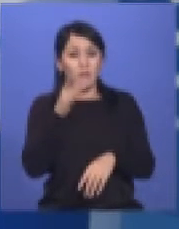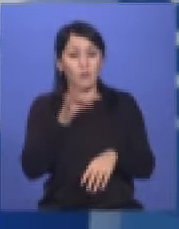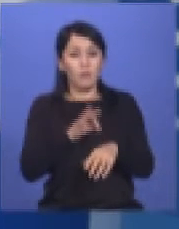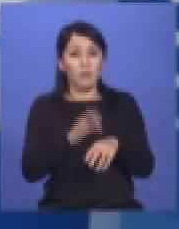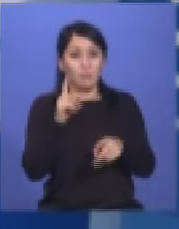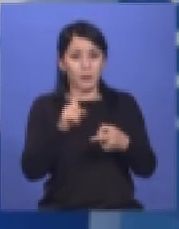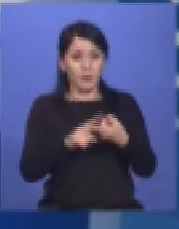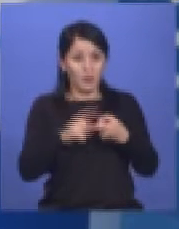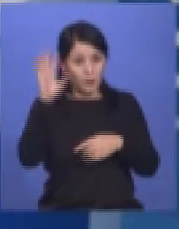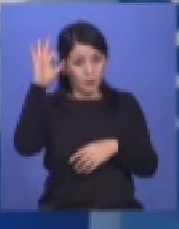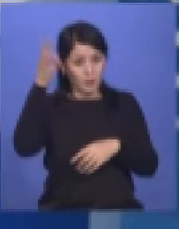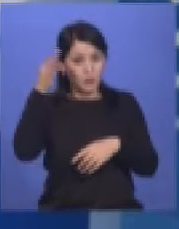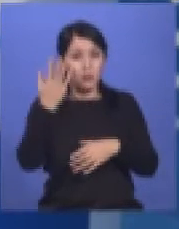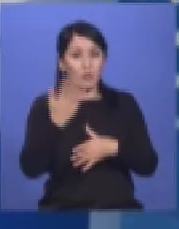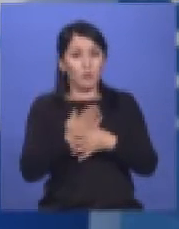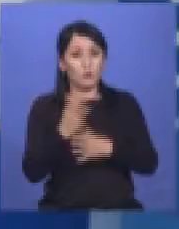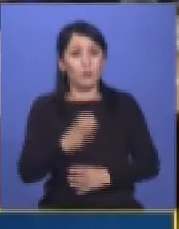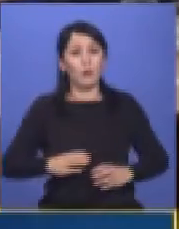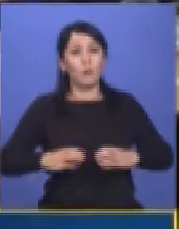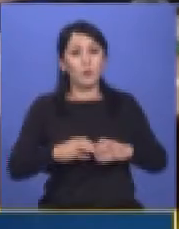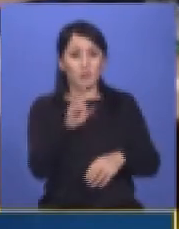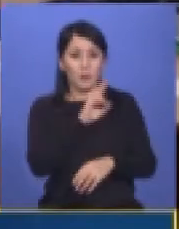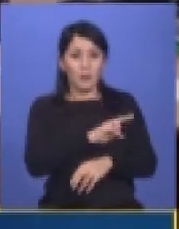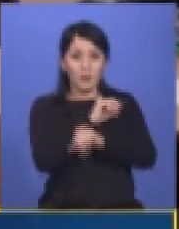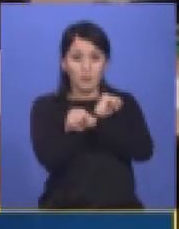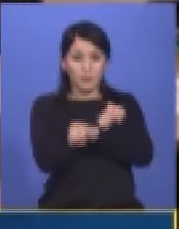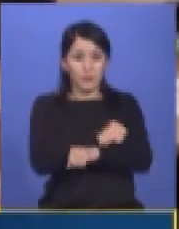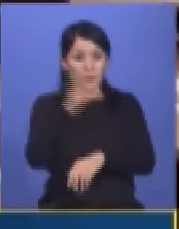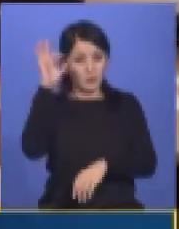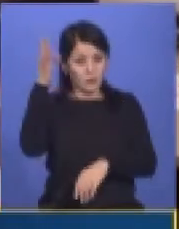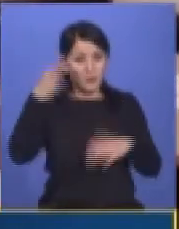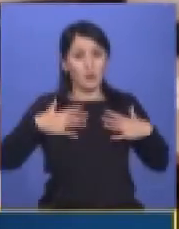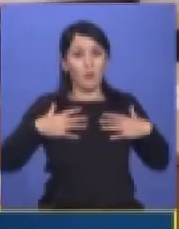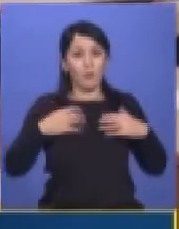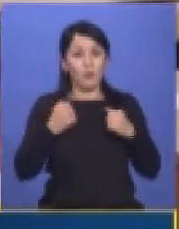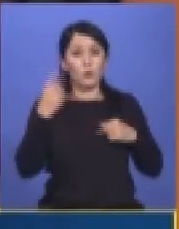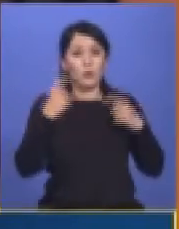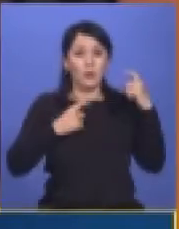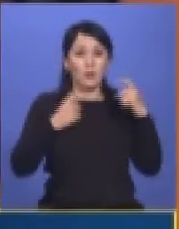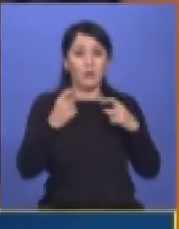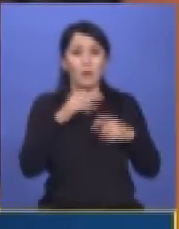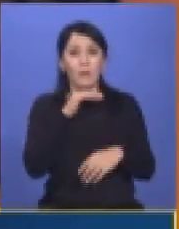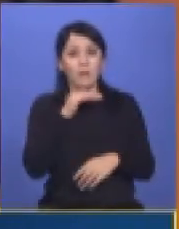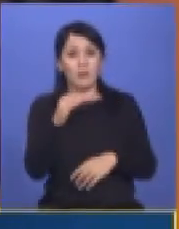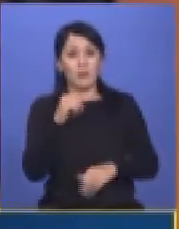изоляции в период пандемии. Психологическая служба работает над сохранением психологического здоровья